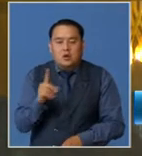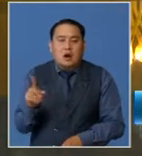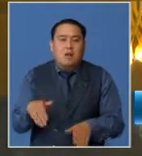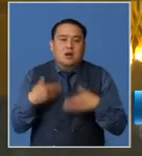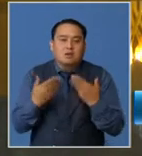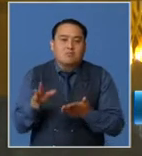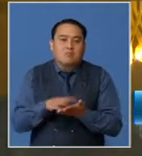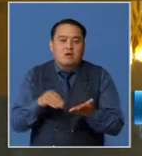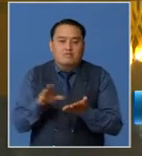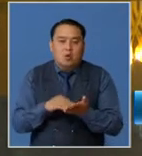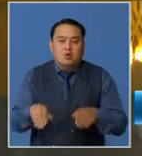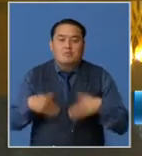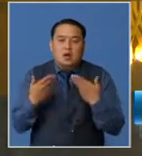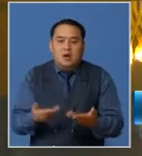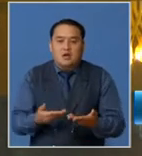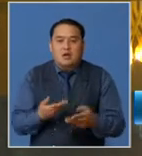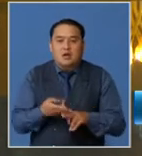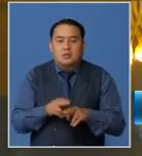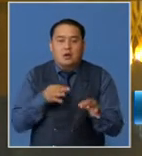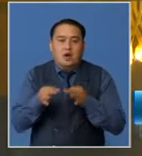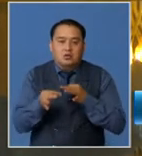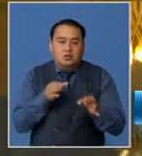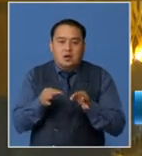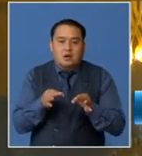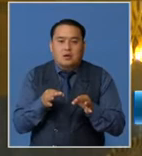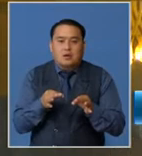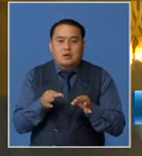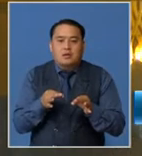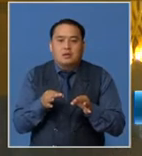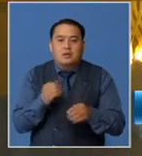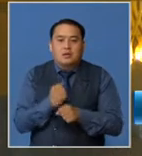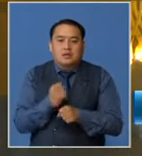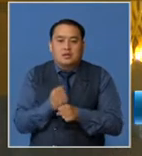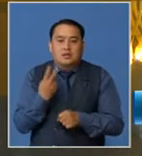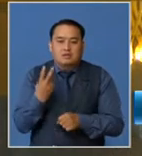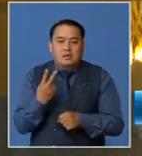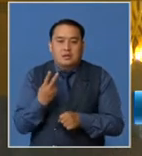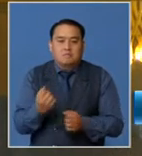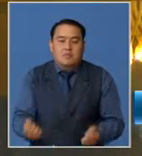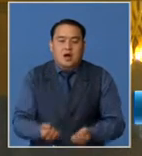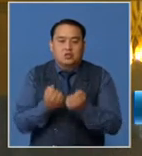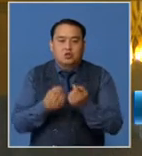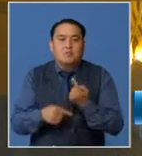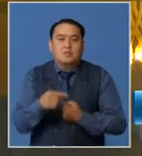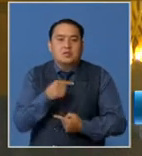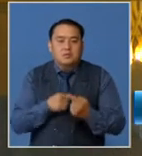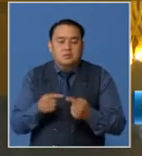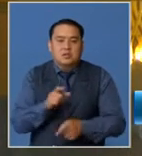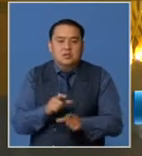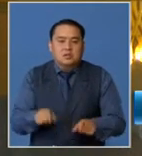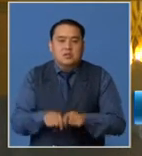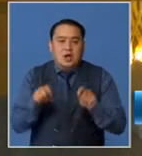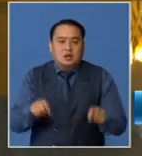обращались ли повторно наши предпринимательницы к этим консультантам. То есть мы параллельно делаем 2 задачи. Кроме поддержки предпринимателей, мы еще